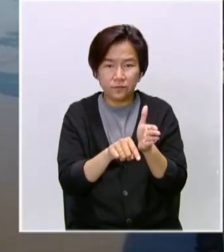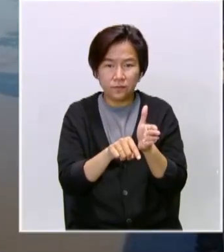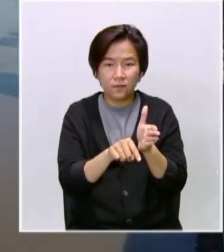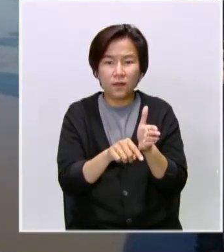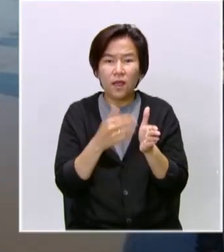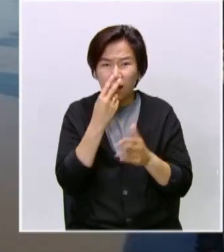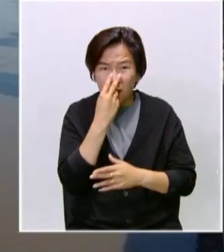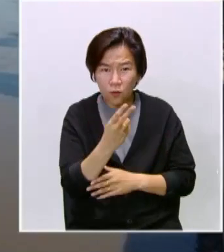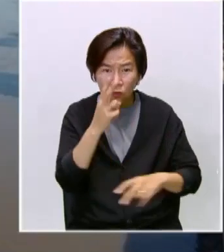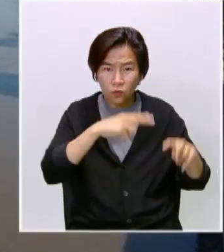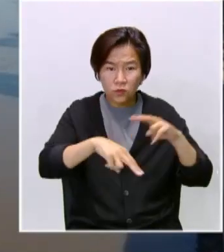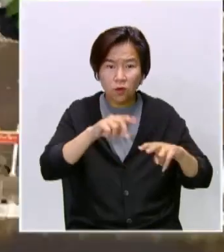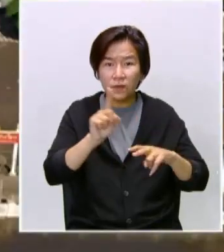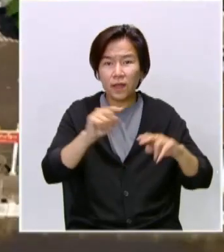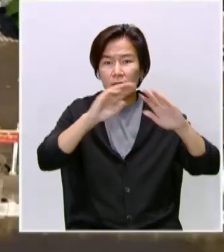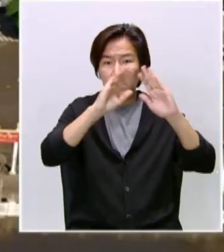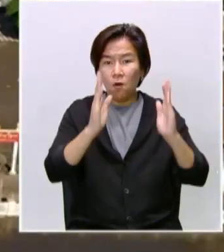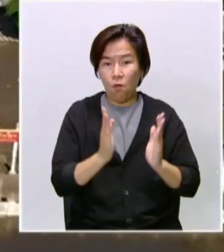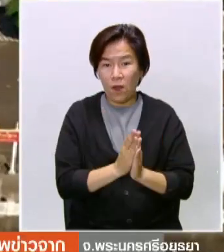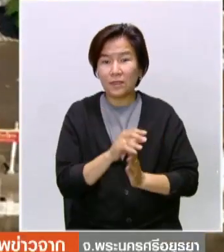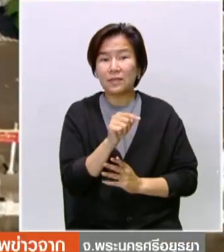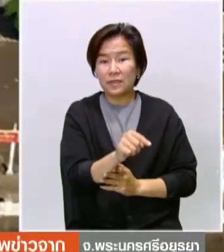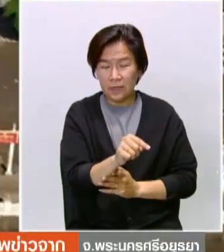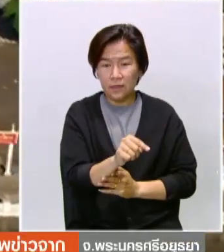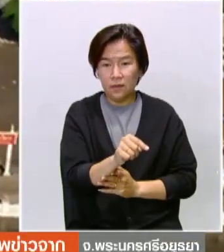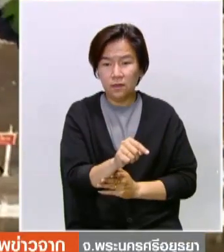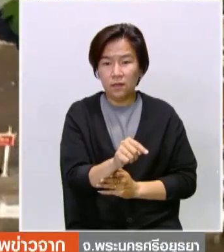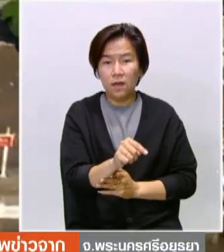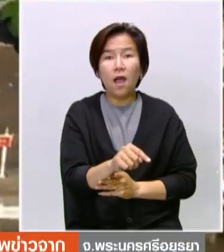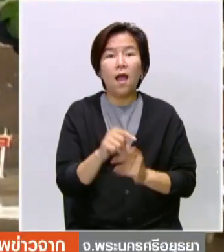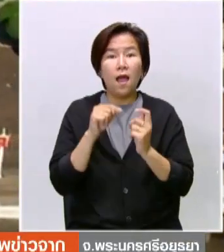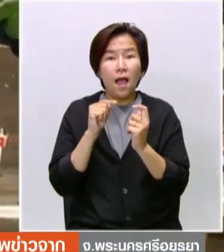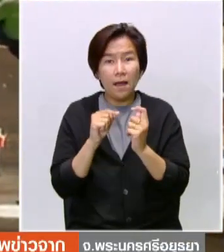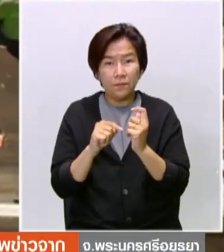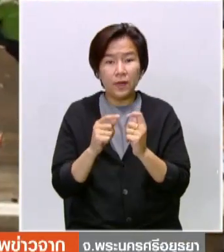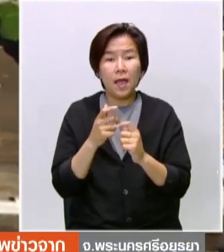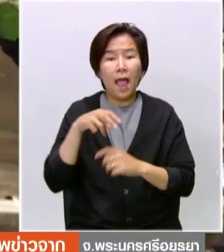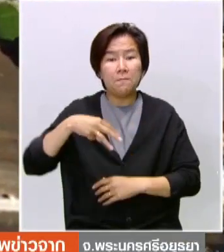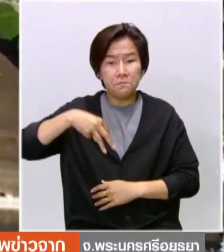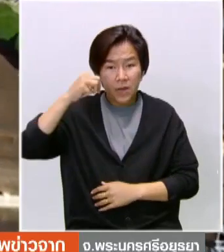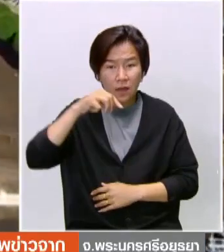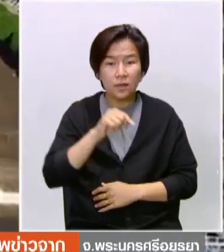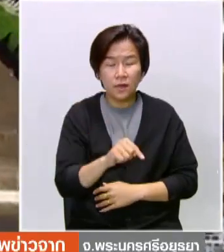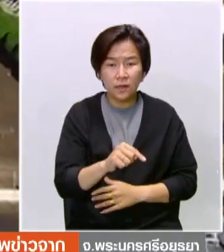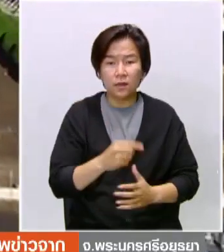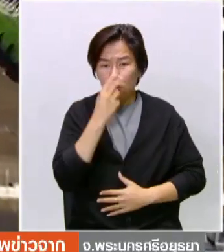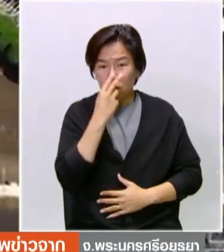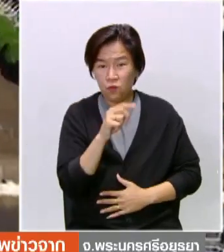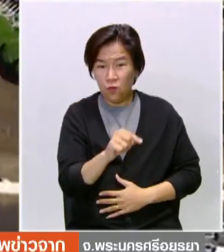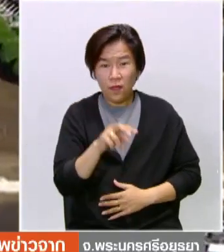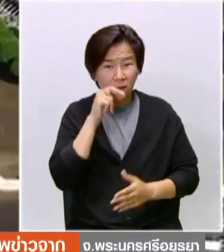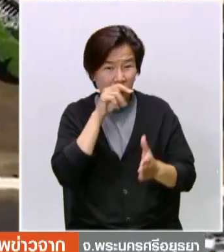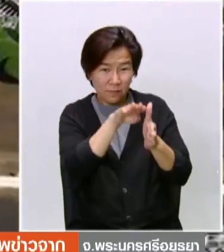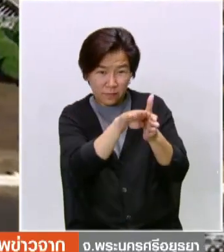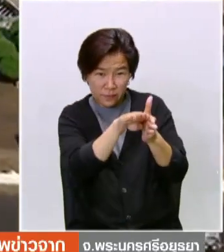จากการตรวจสอบบริเวณหน้าเจดีย์พระศรีสุริโยทัยตำบลประตูชัยอำเภอพระนครศรีอยุธยาค่ะขณะนี้ระดับ